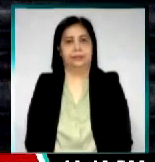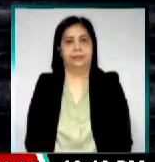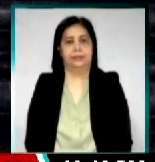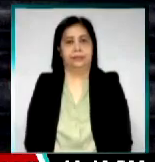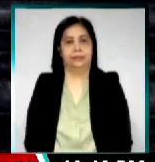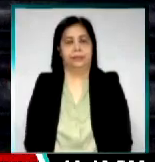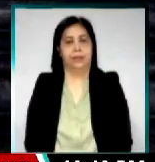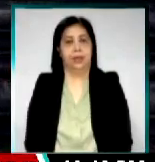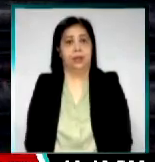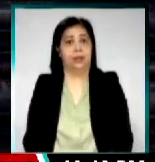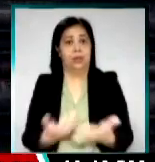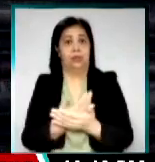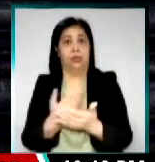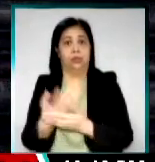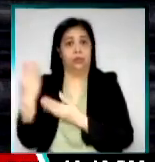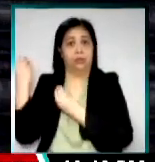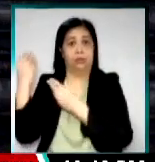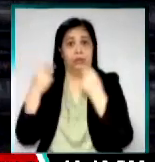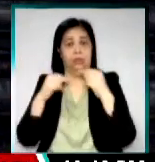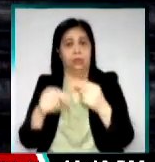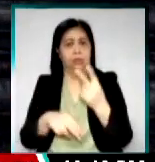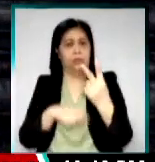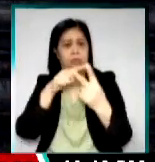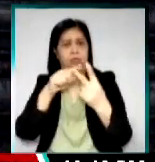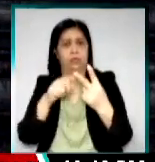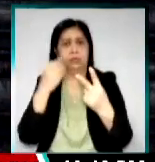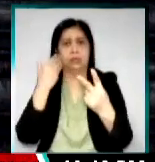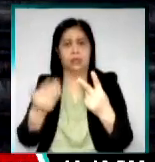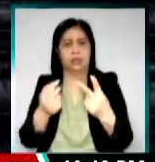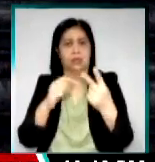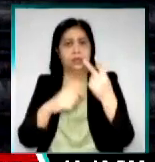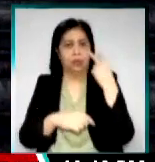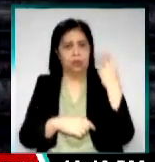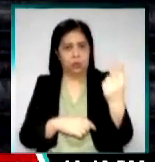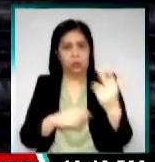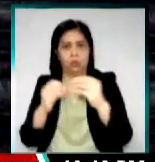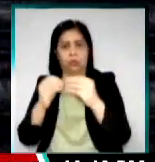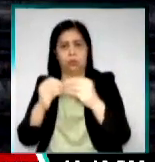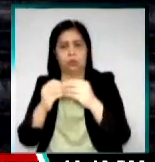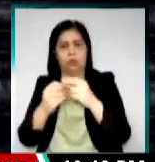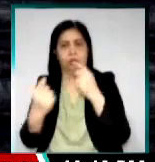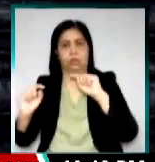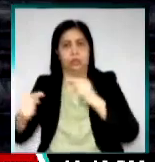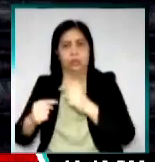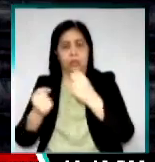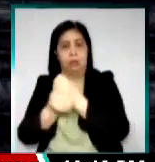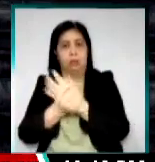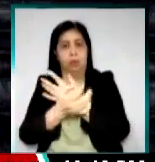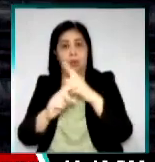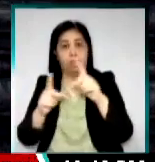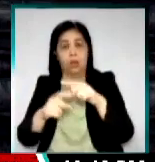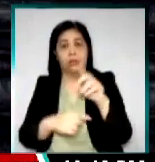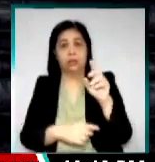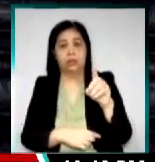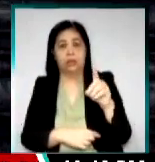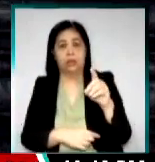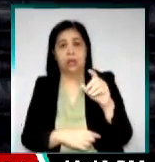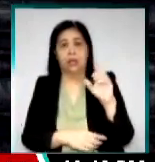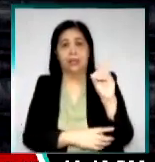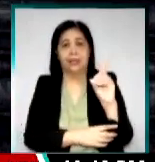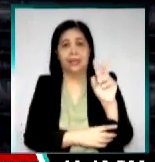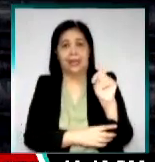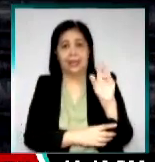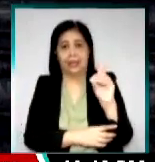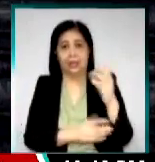Kapapasok lang pong balita, 2 ang patay at 2 ang sugatan sa pagsabog sa arsenal ng Department of National Defense sa